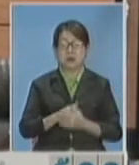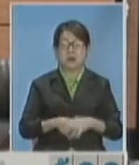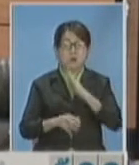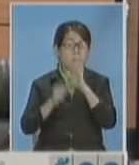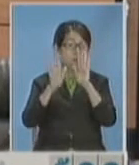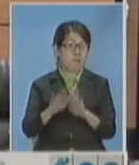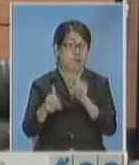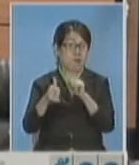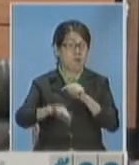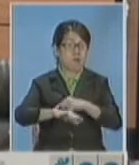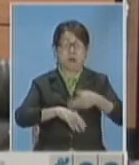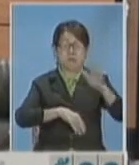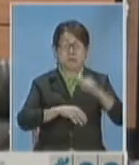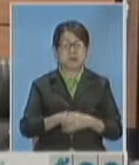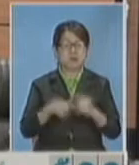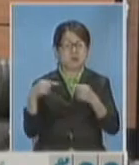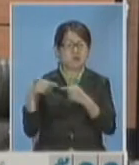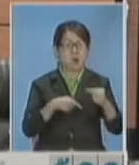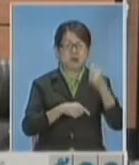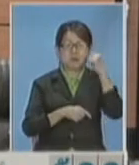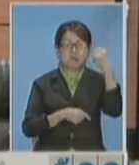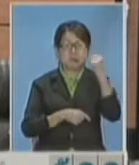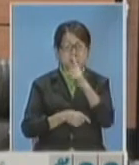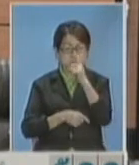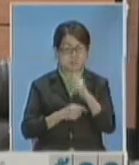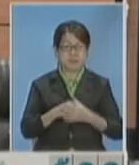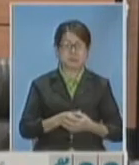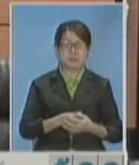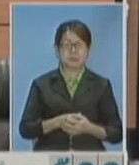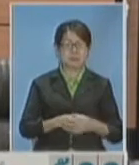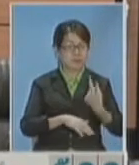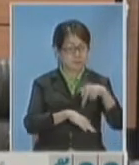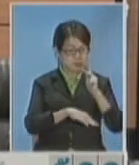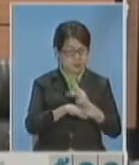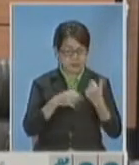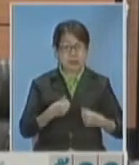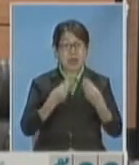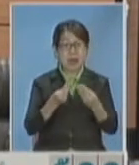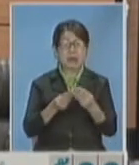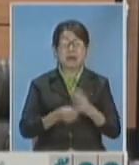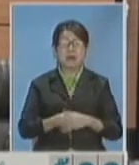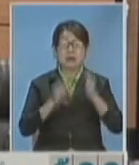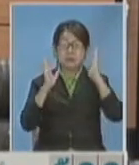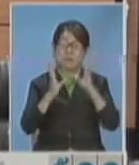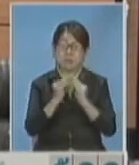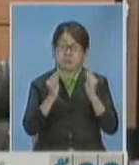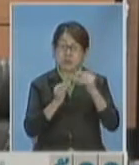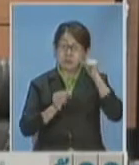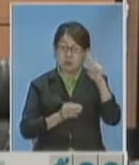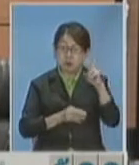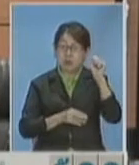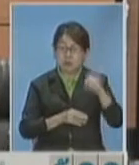าพนี้10วันไม่เสร็จท่านประธานครับเรามีเวลาแค่2วันท่านประธาน